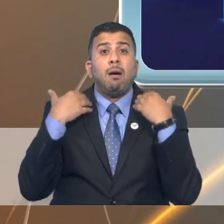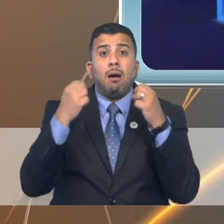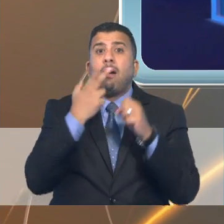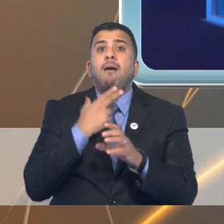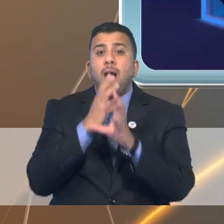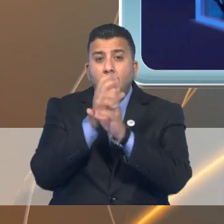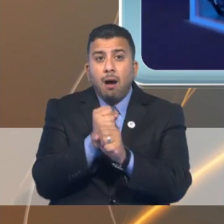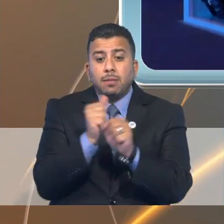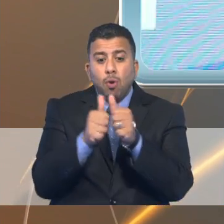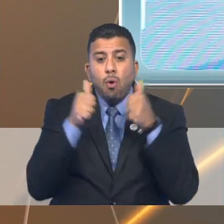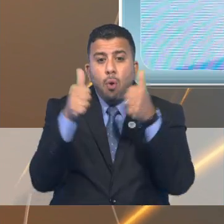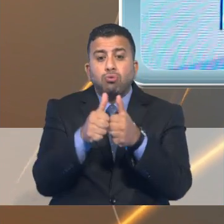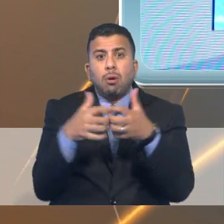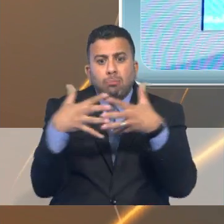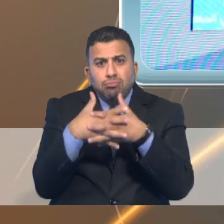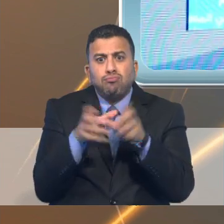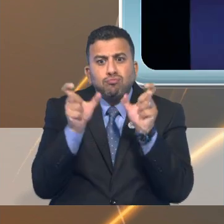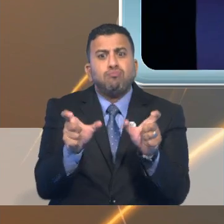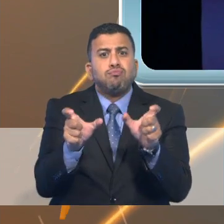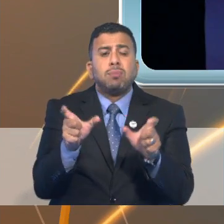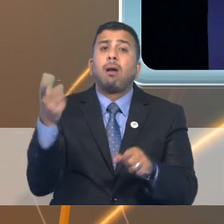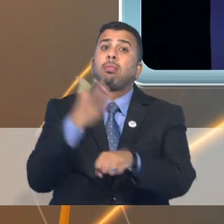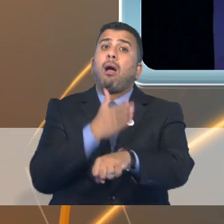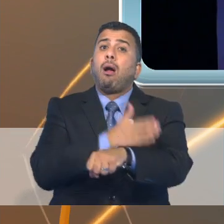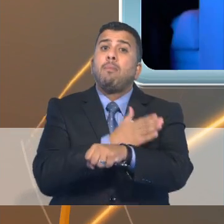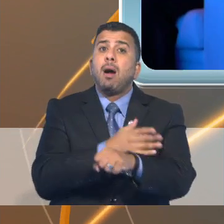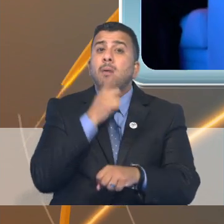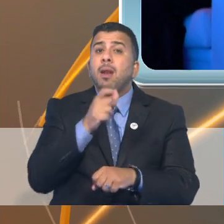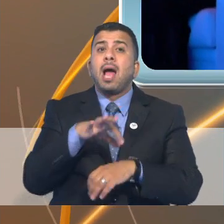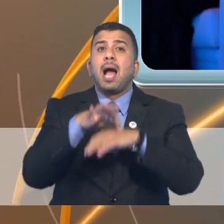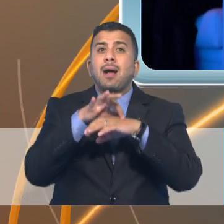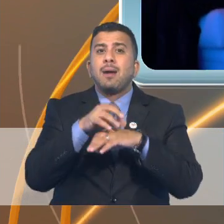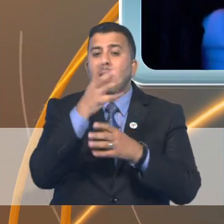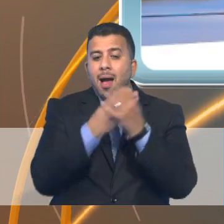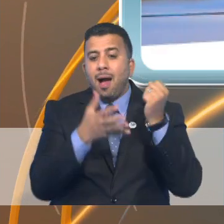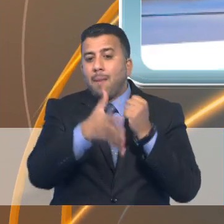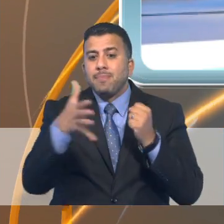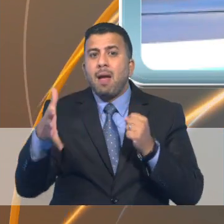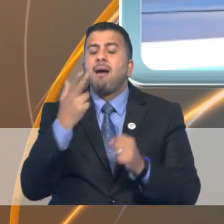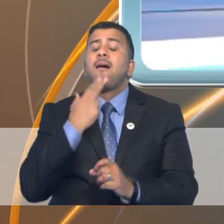الحفاظ على وحدة الأسرة والمجتمع وحماية القيم الإنسانية لدى الأبناء.